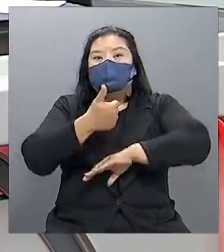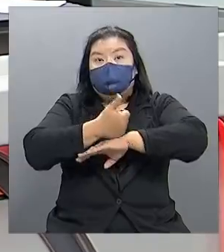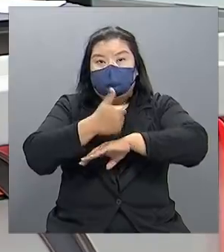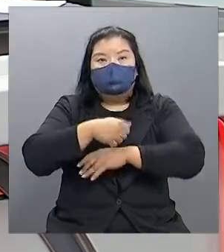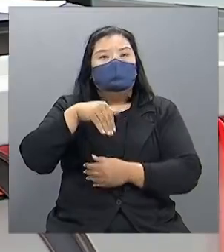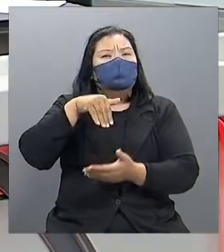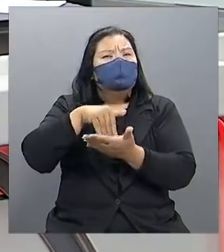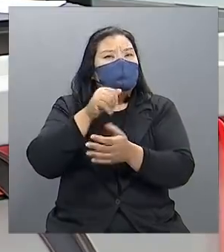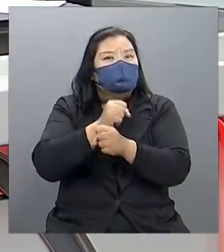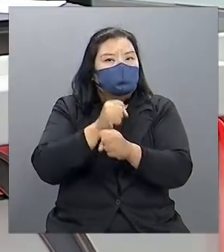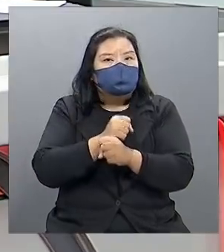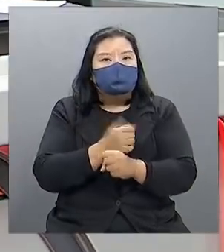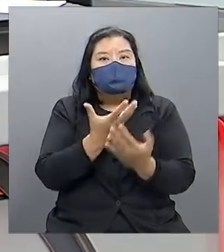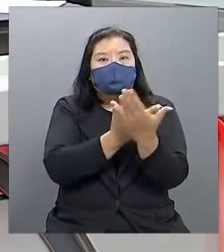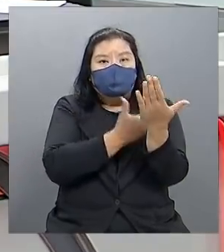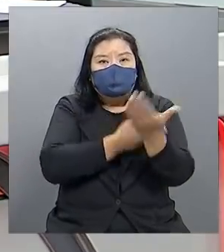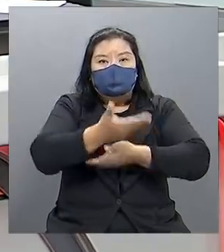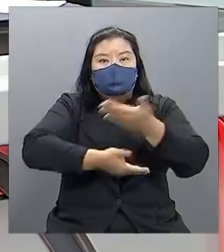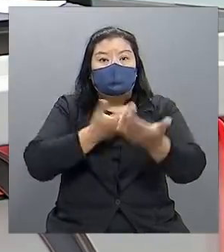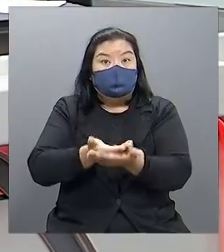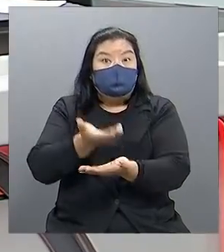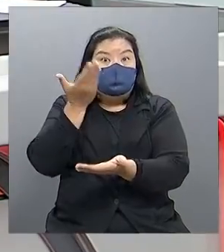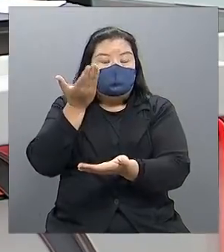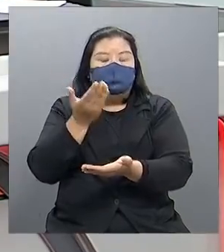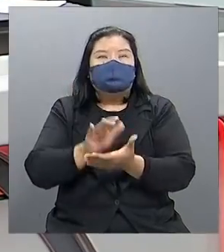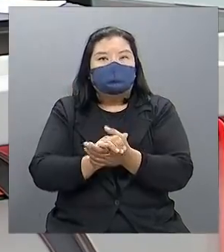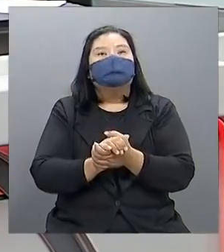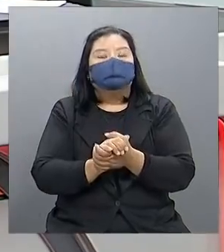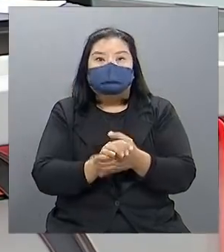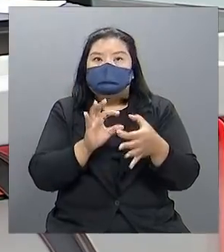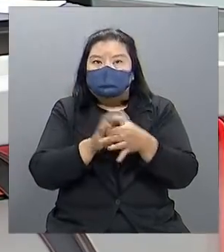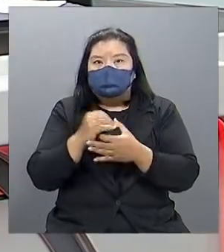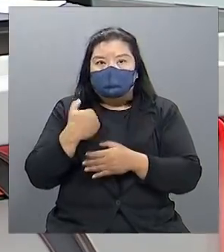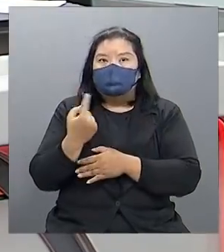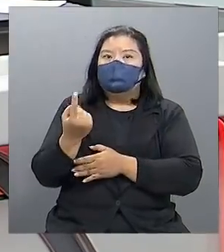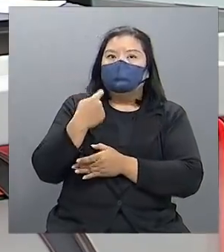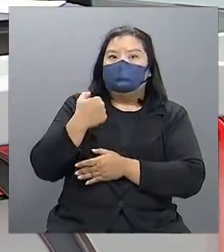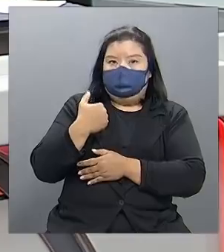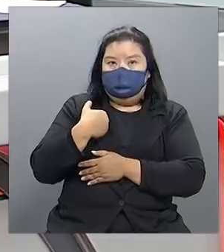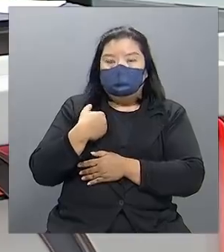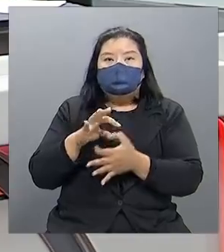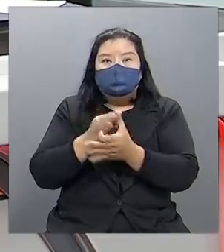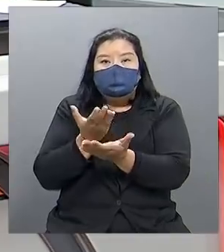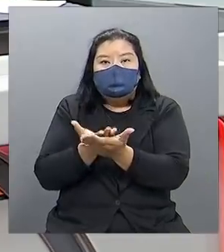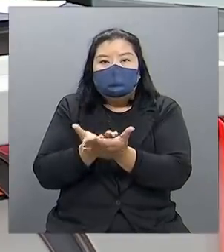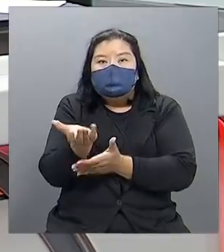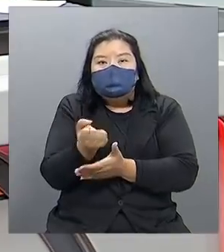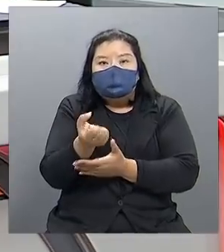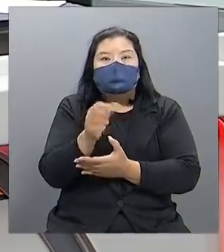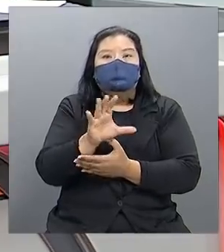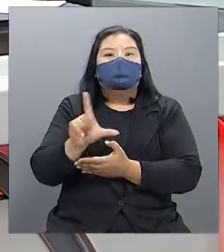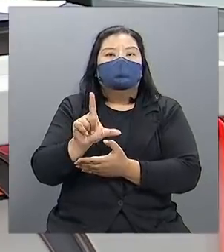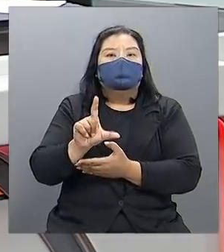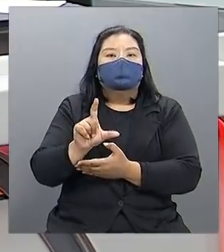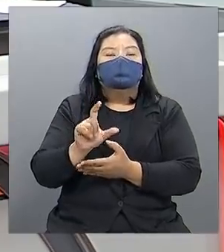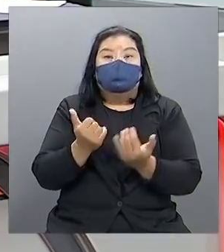สลากเกินราคาตกเป็นเป้าด้วยเหมือนกันกับข้อครหาเรื่องคลิปเสียงยืมเงิน15ล้านบาทค่ะตอนนี้มังกรฟ้าดูจะเ